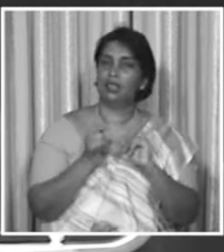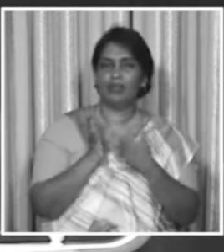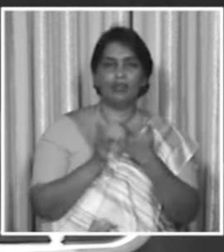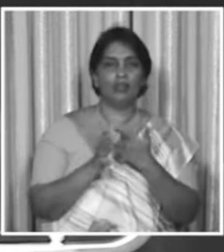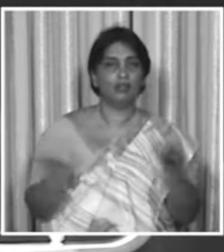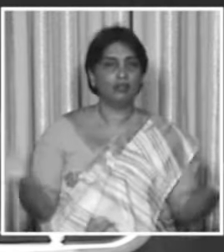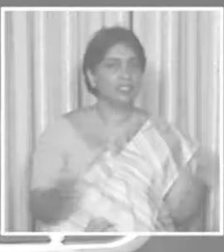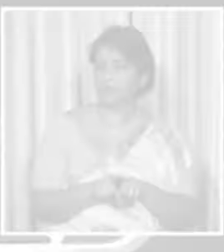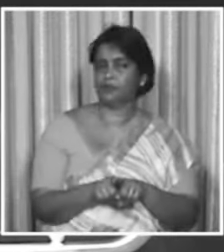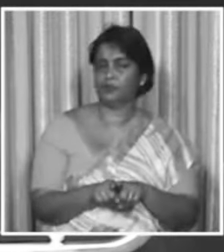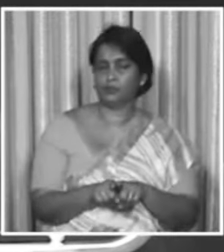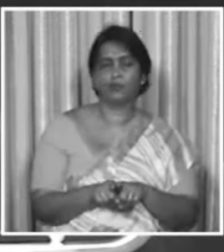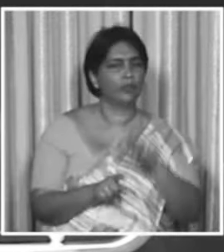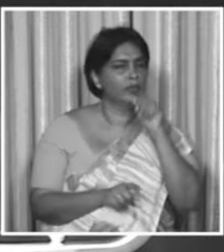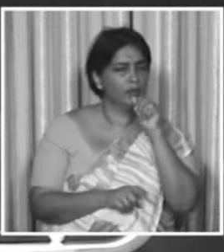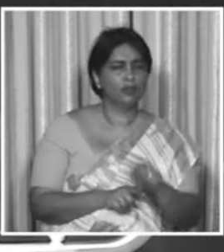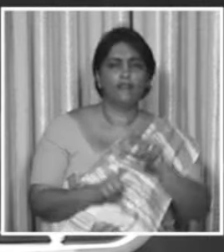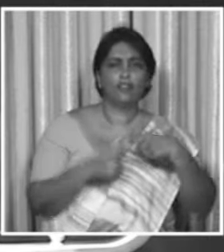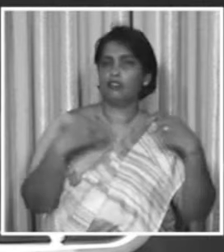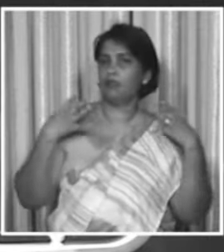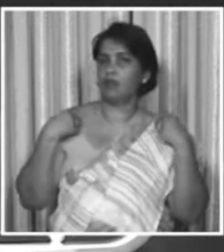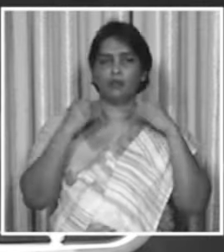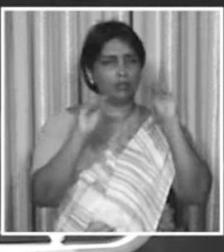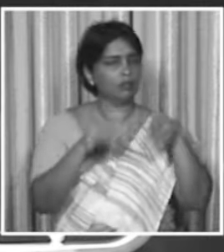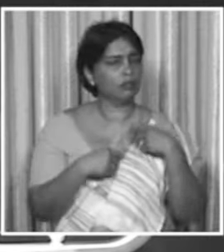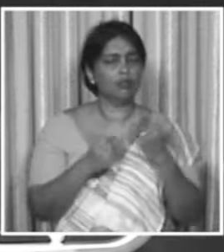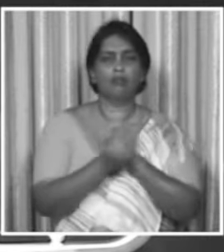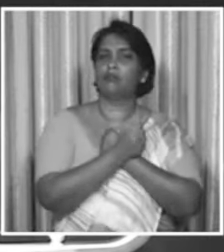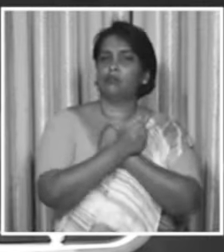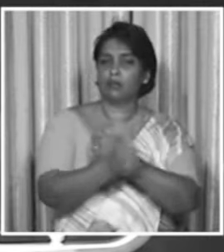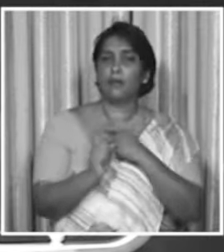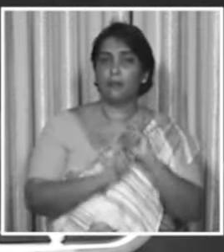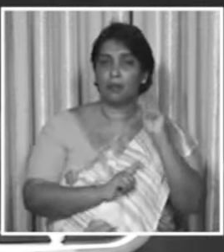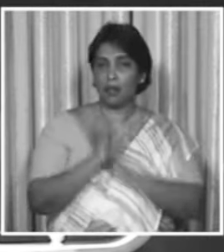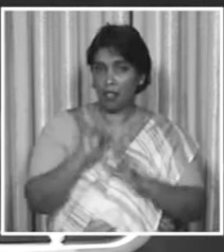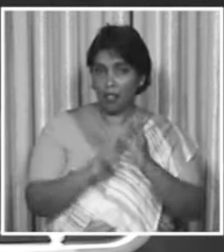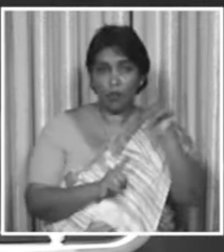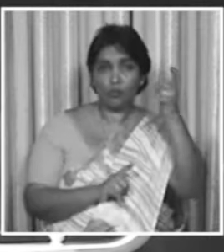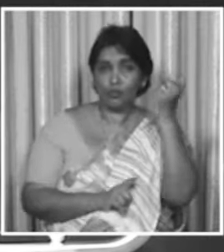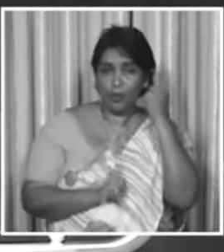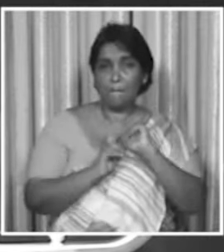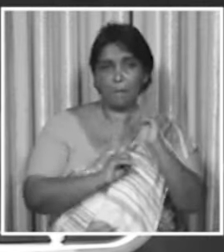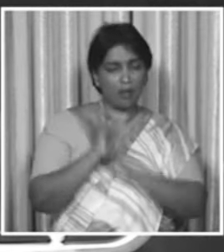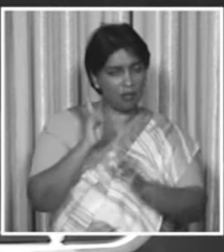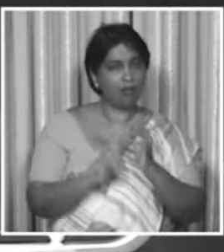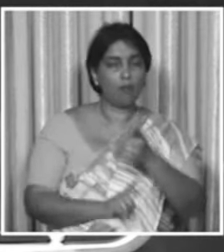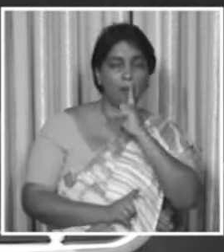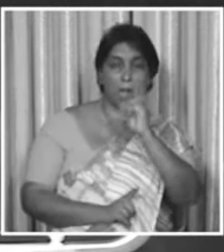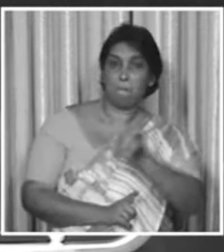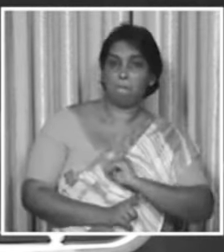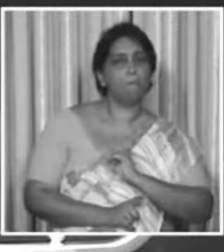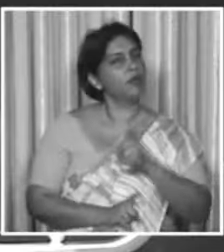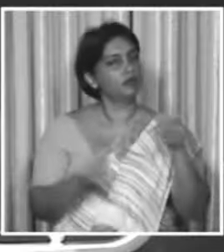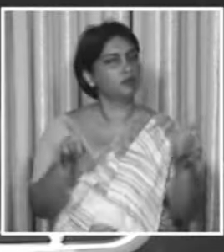அகற்றப்பட்டு அரணி நிர்வாணமாக்கப்பட்டார். நான் பாராளுமன்ற உறுப்பினர் என்பது நன்கு தெரிந்து கொண்டு வேண்டுமென்று உயிராபத்தை ஏற்படுத்தும் நோக்கில் அல்லது அச்சுறுத்தி அரசியல்